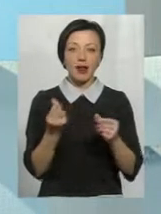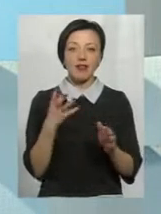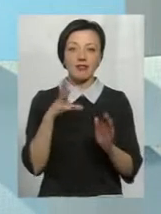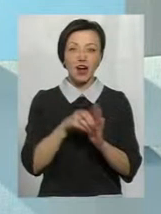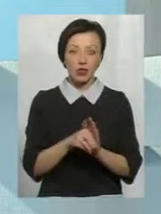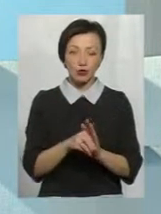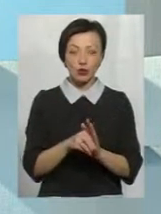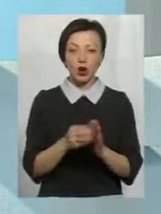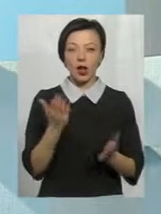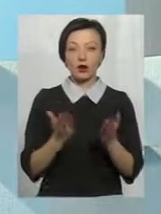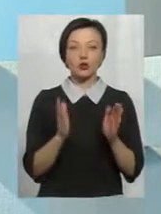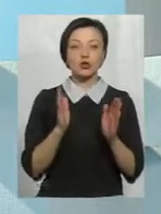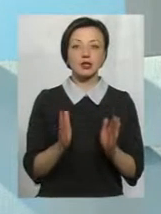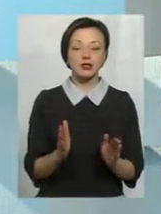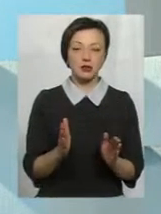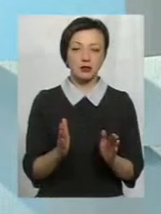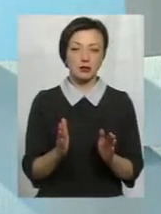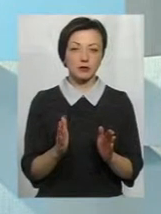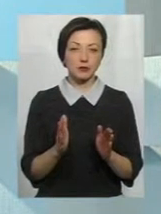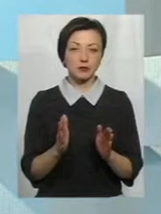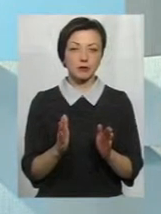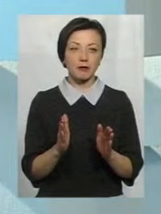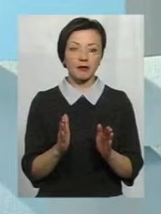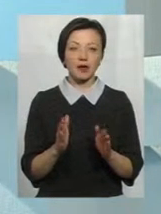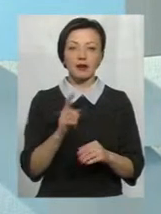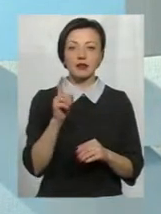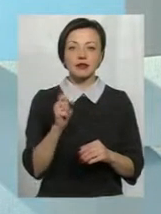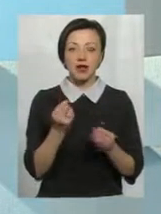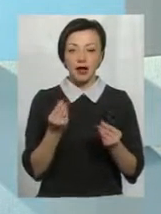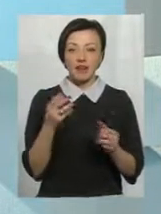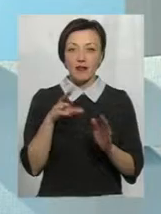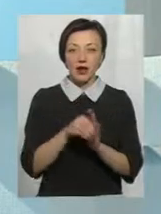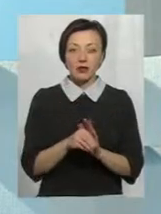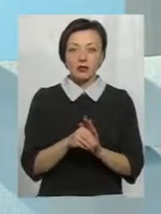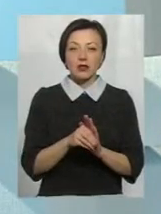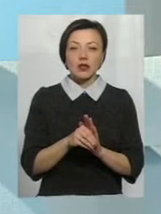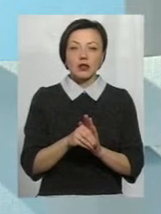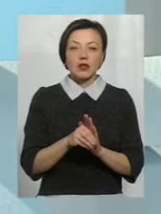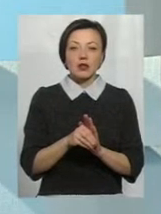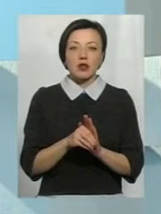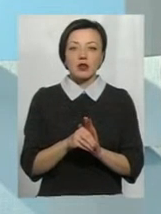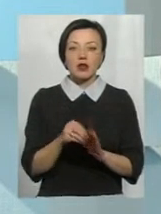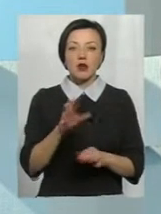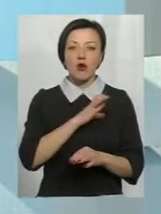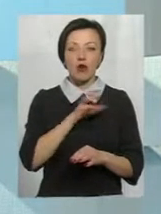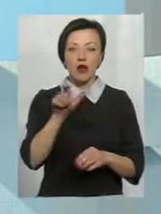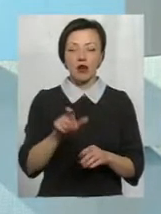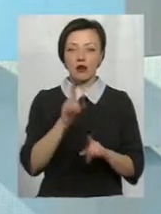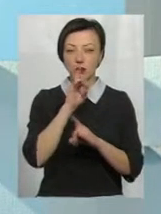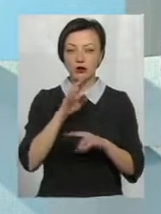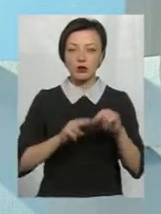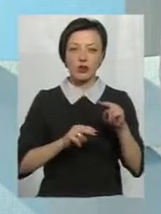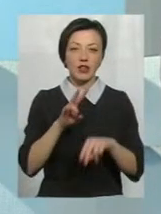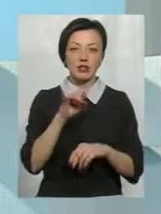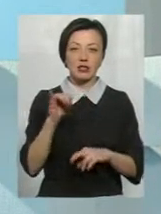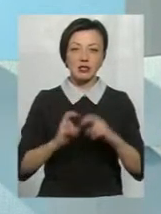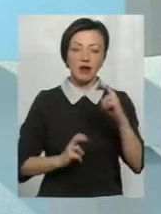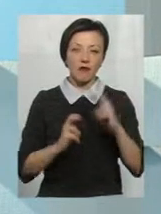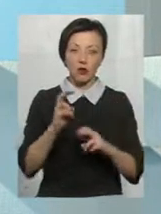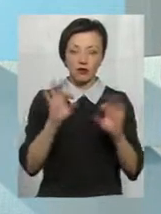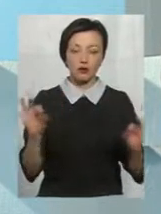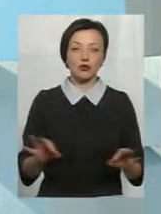ну, якщо тільки за інвестором не стоїть якийсь наш олігарх, він не буде будувати тут вам ні заводів, ні